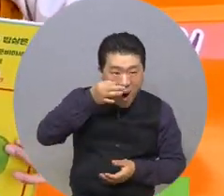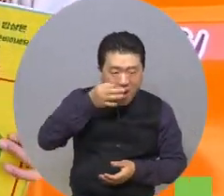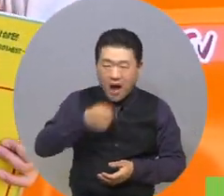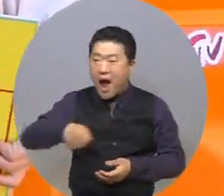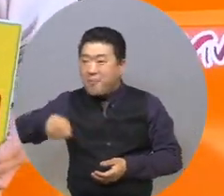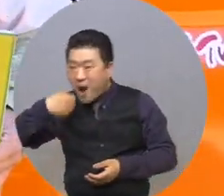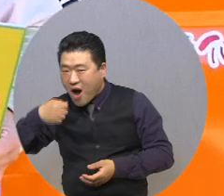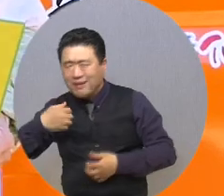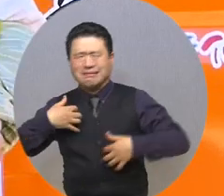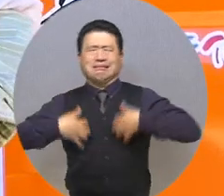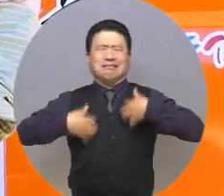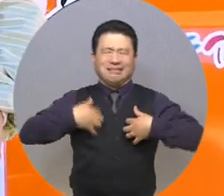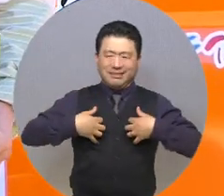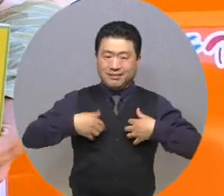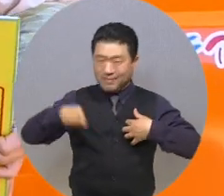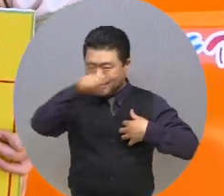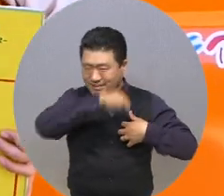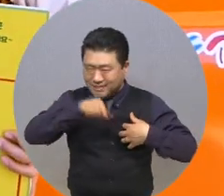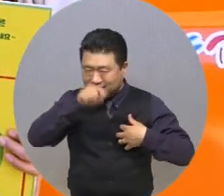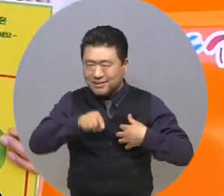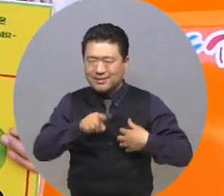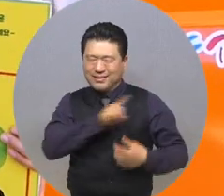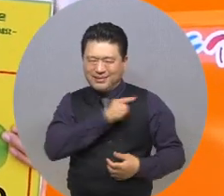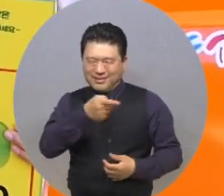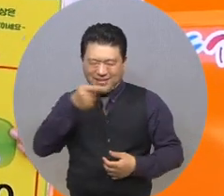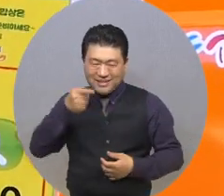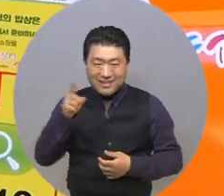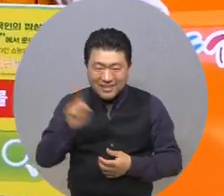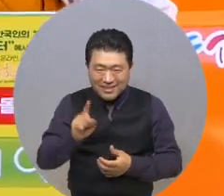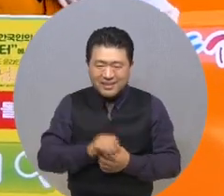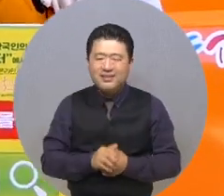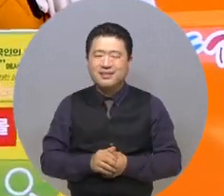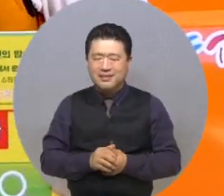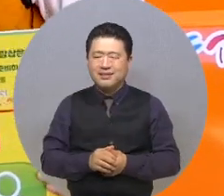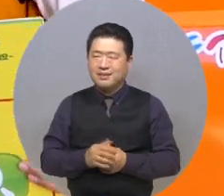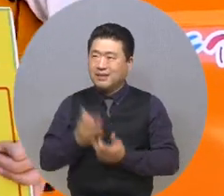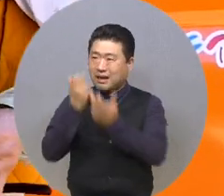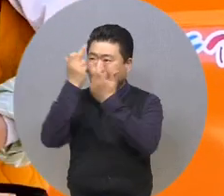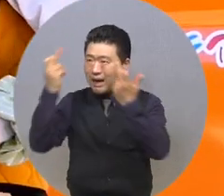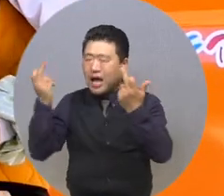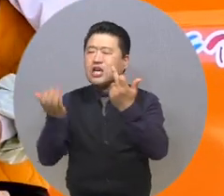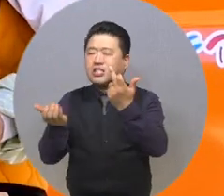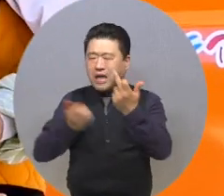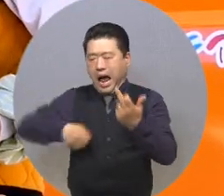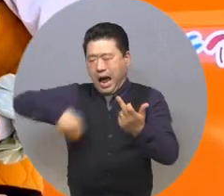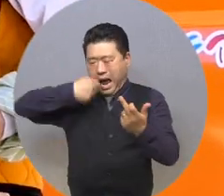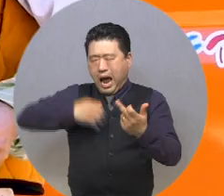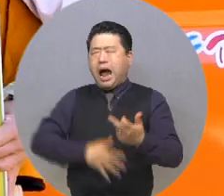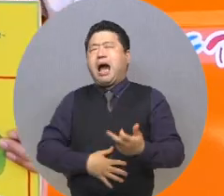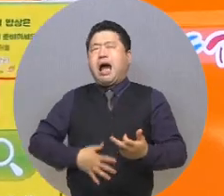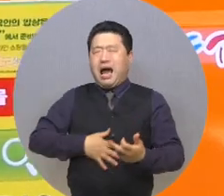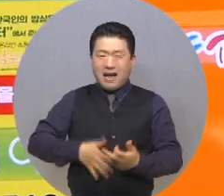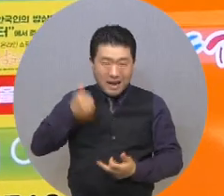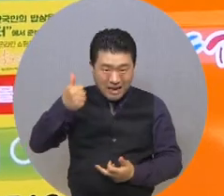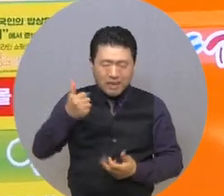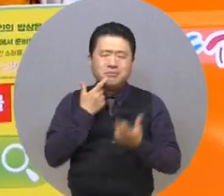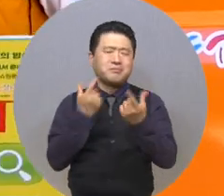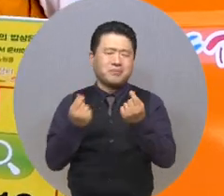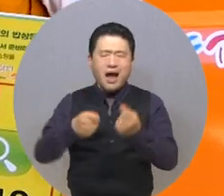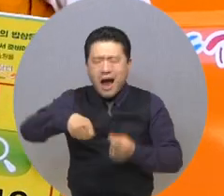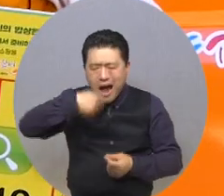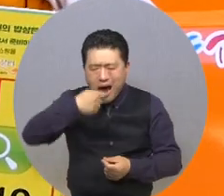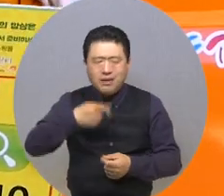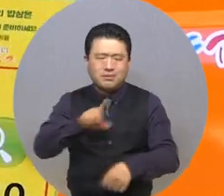먹거리, 즐길거리, 그 중에서 가장 먼저 생각나는 건 금강산도 식구에 먹어야 양반이잖아요. 그럼. 먹거리가 첫손에